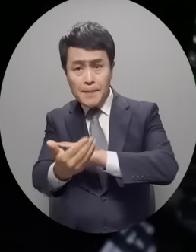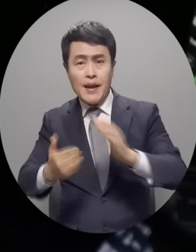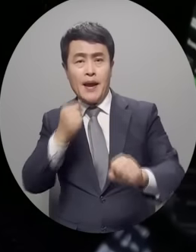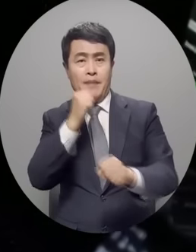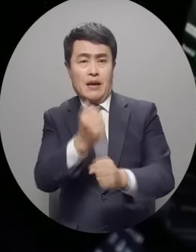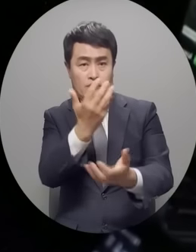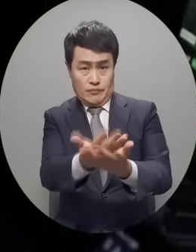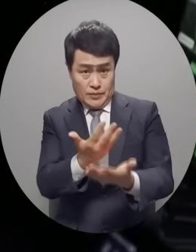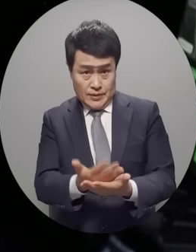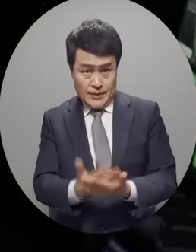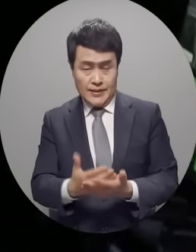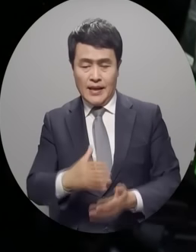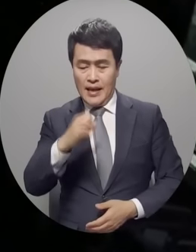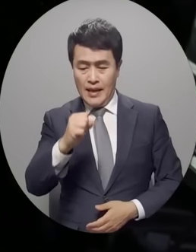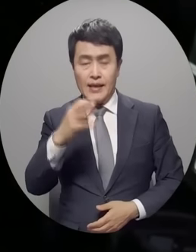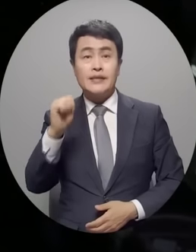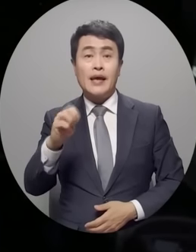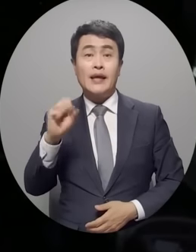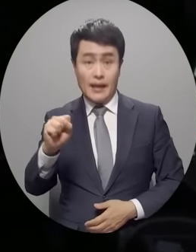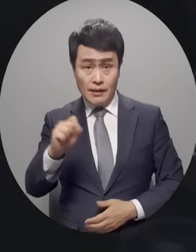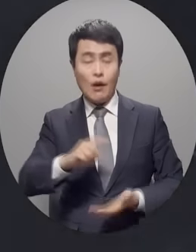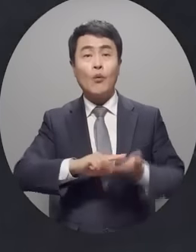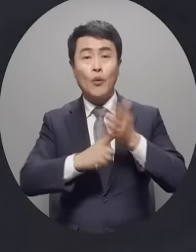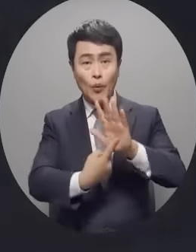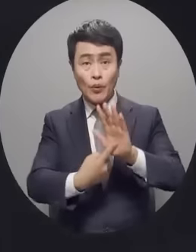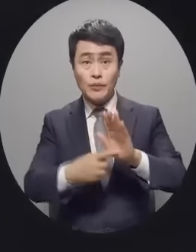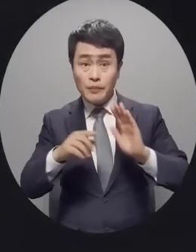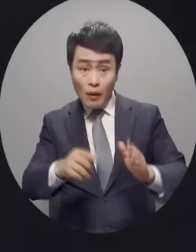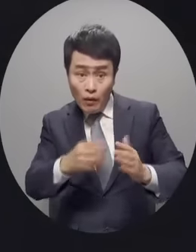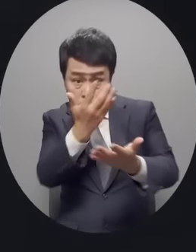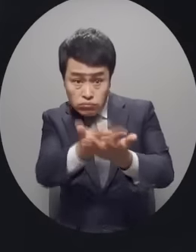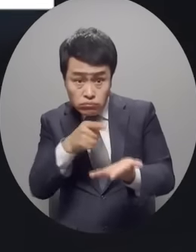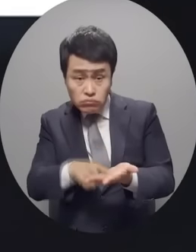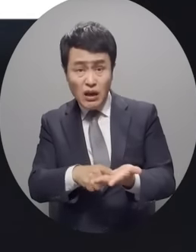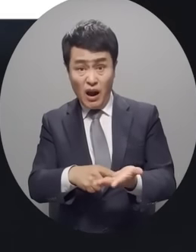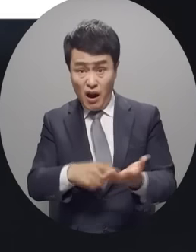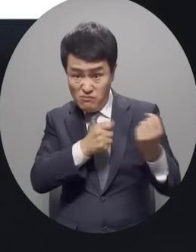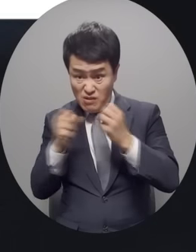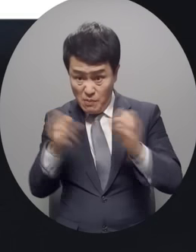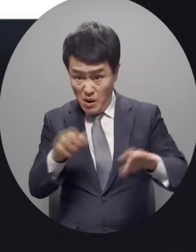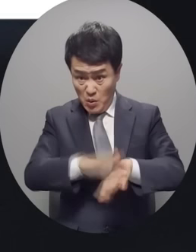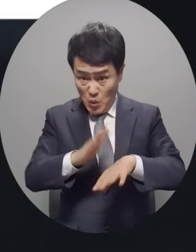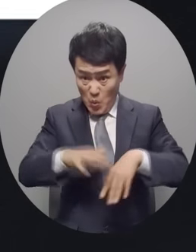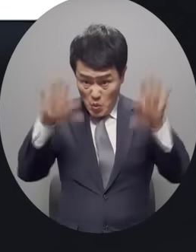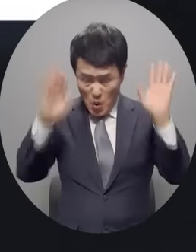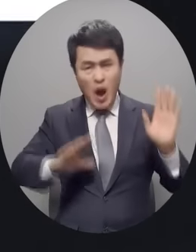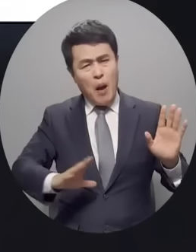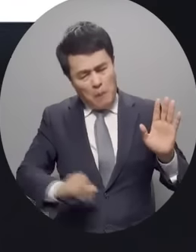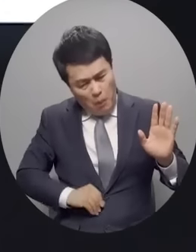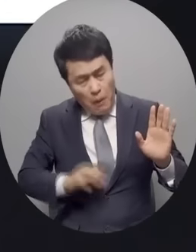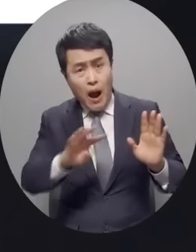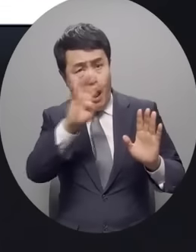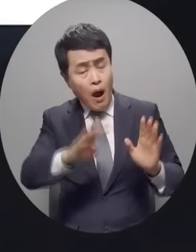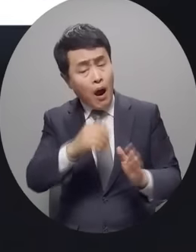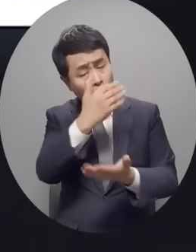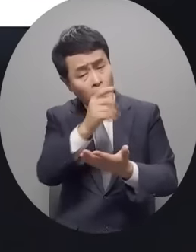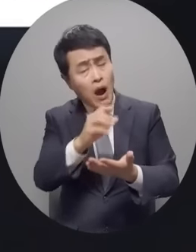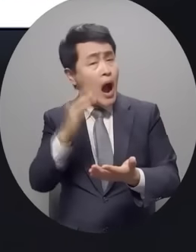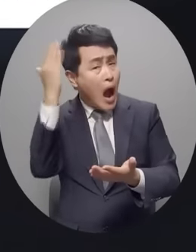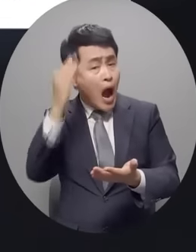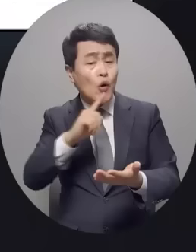문서도 SNS에 공개됐습니다. 해당 문서에는 무기 버려, 손들어, 배고파 등 60가지 한국어